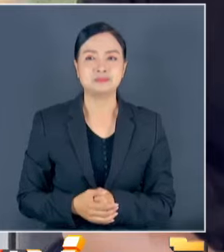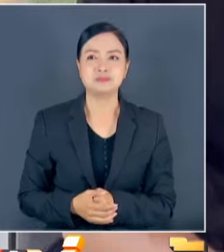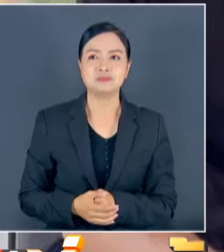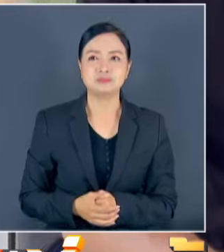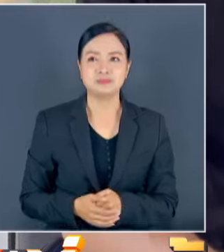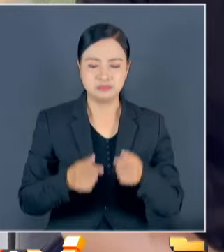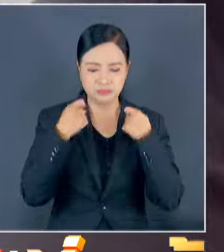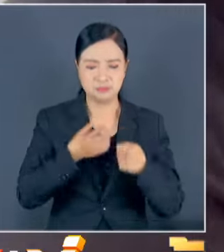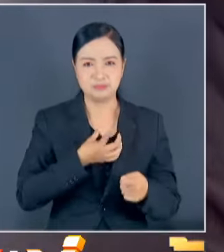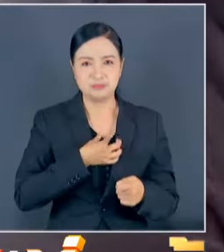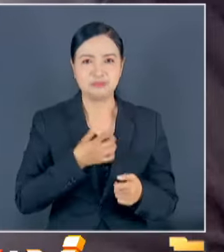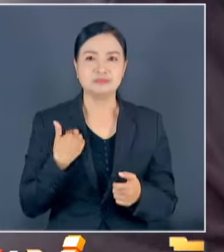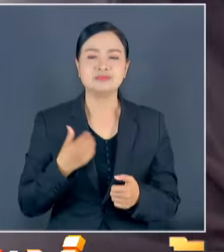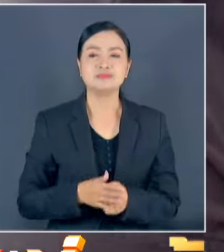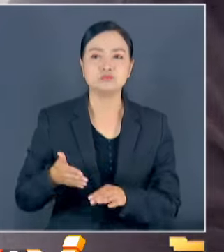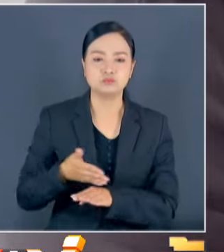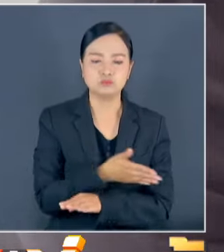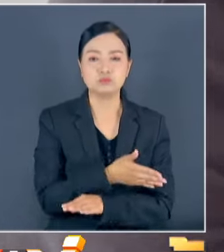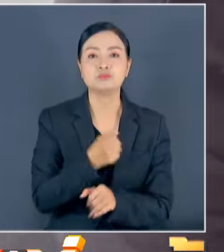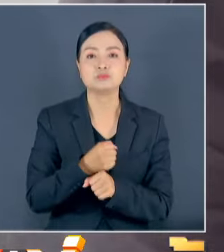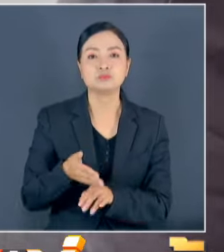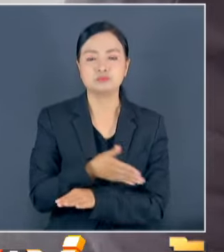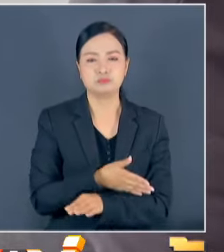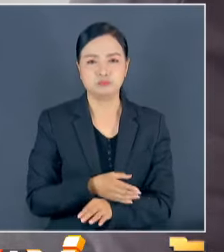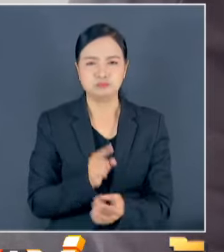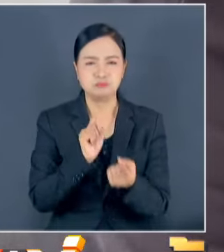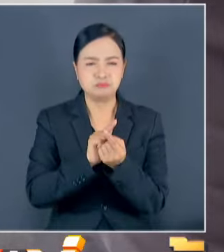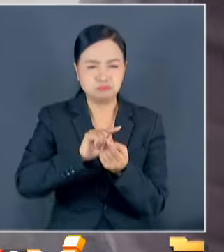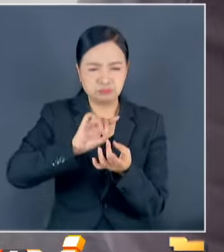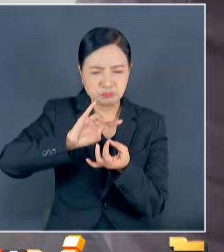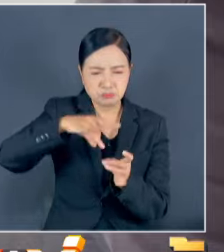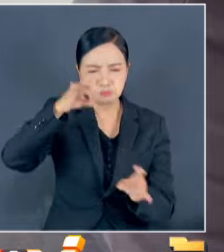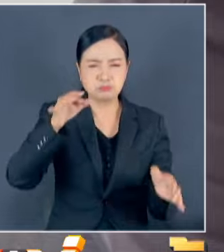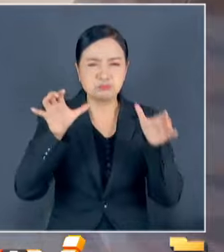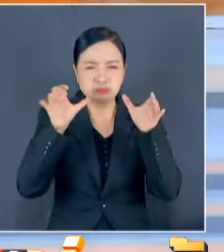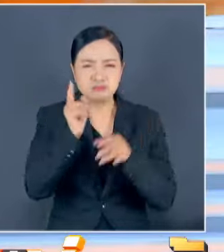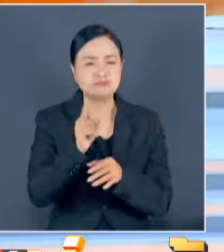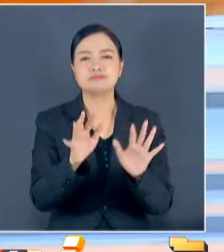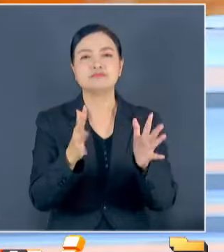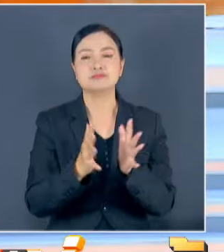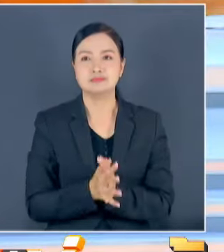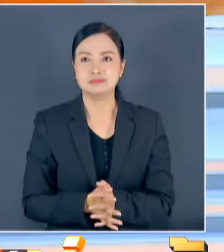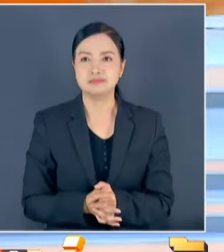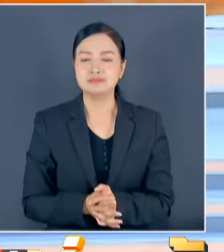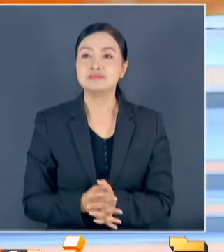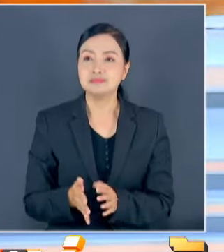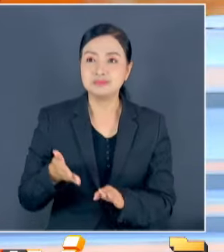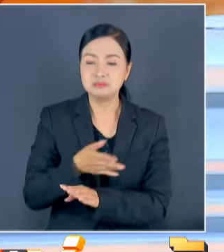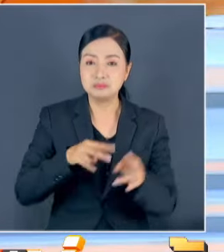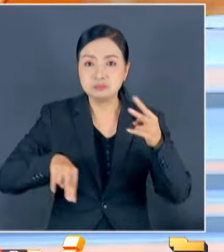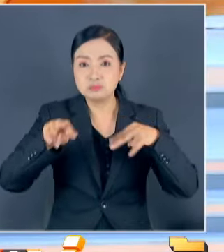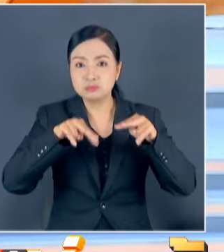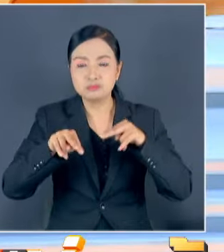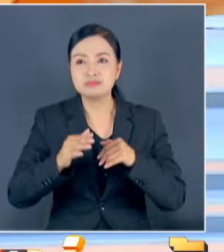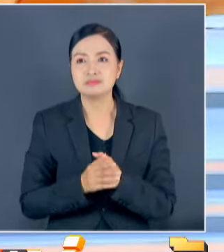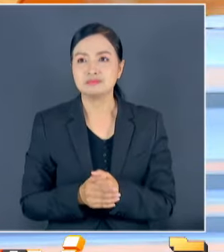ยังไม่เคยเจอวิญญาณจริงๆถูกไหมฮะแต่ปกติที่ผ่านมาเวลาเราเล่าข่าวคุณผู้ชมฮะเวลาจะพิสูจน์ว่ามีวิญญาณมีอะไรไหมเราจะ